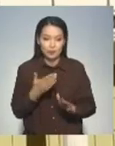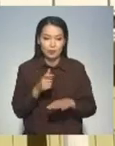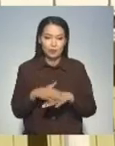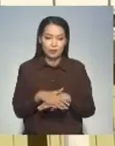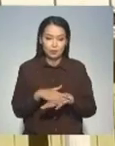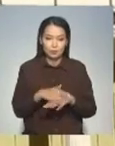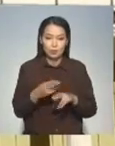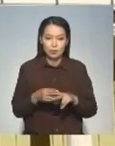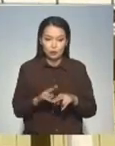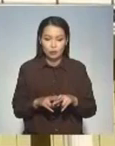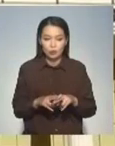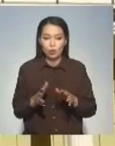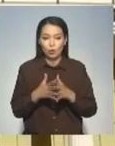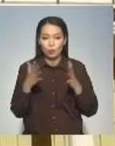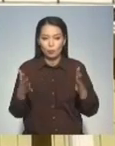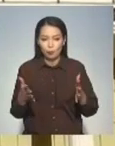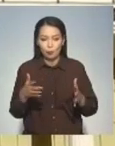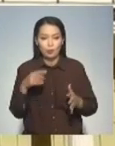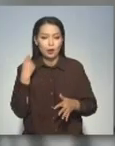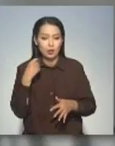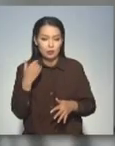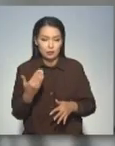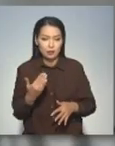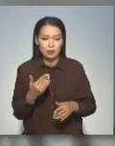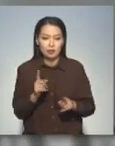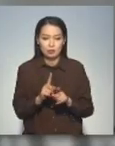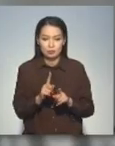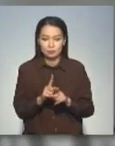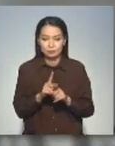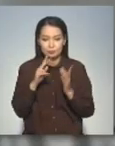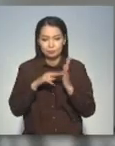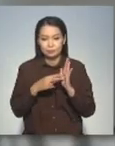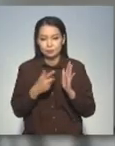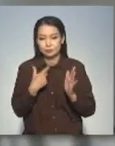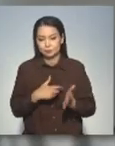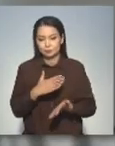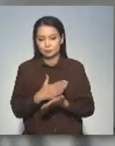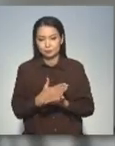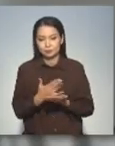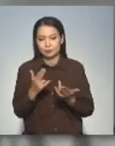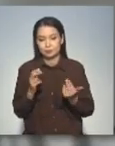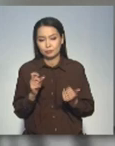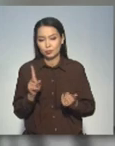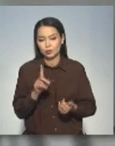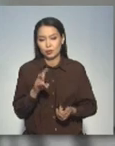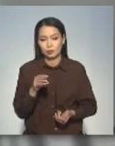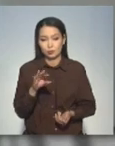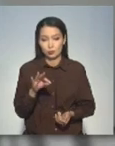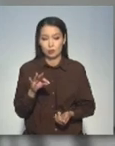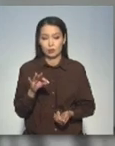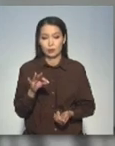политическая система становится еще более центричный это совсем не то